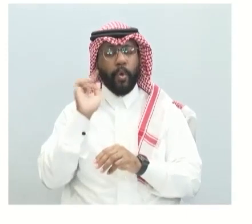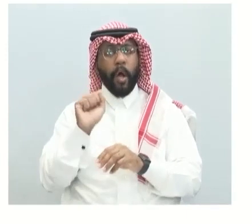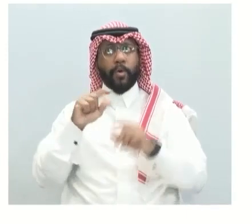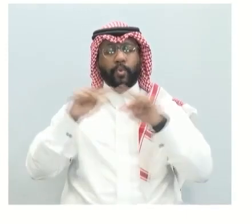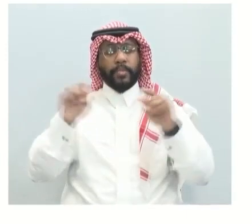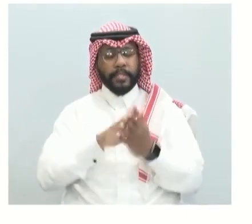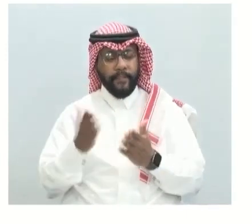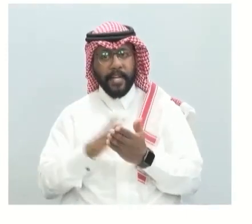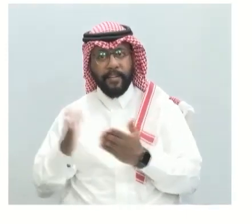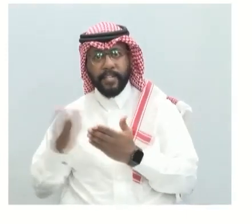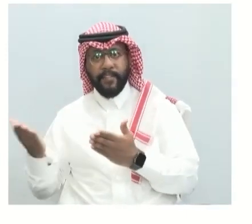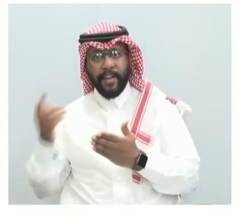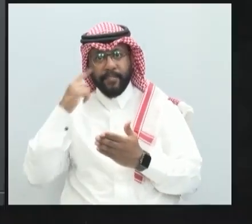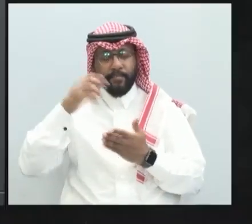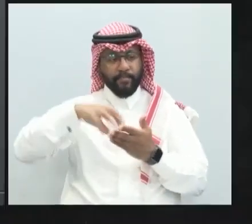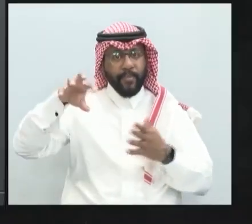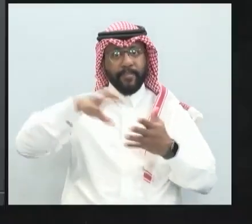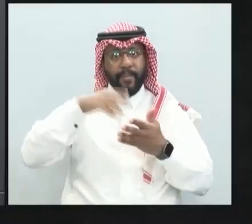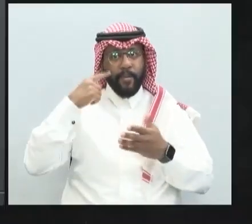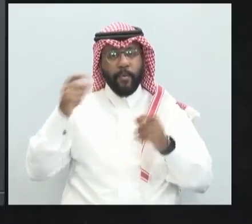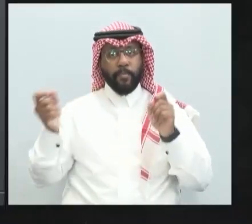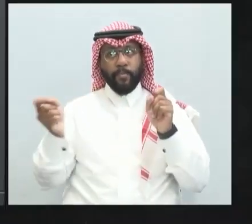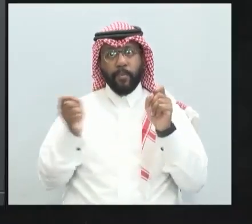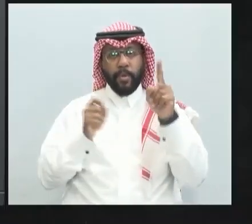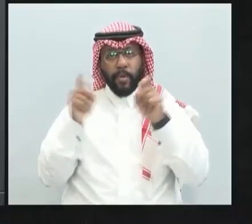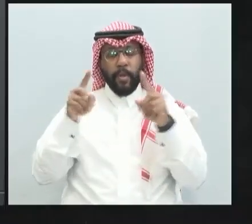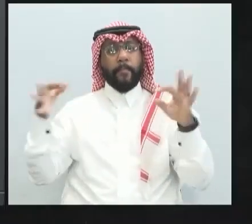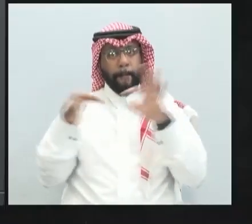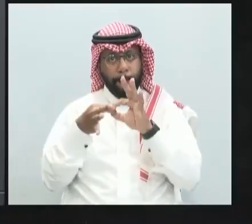التي نراها عندما نكون متصلين بالانترنت